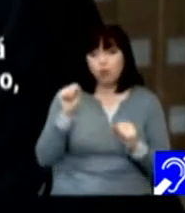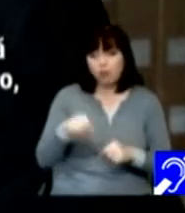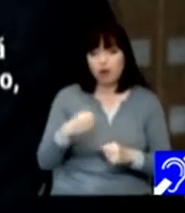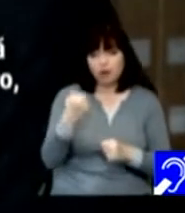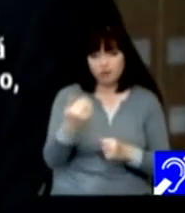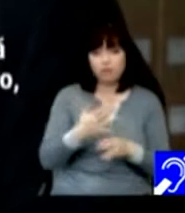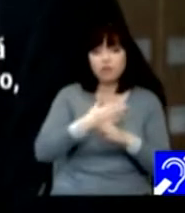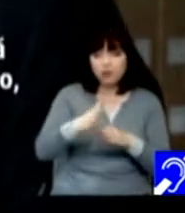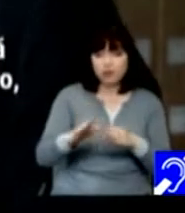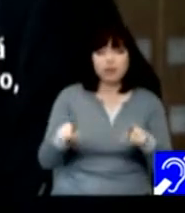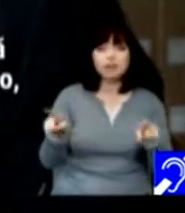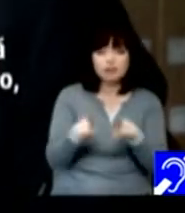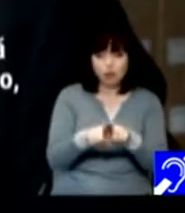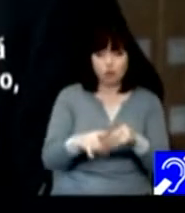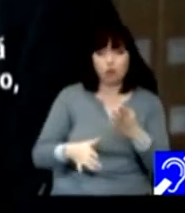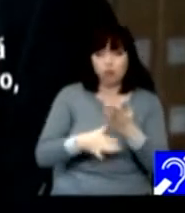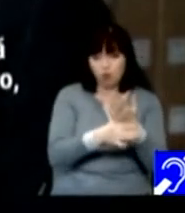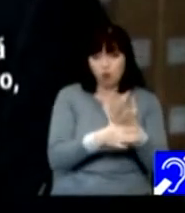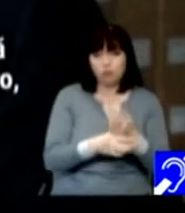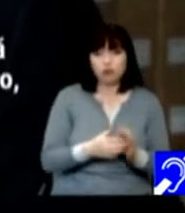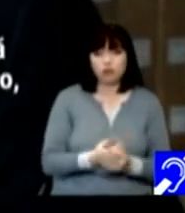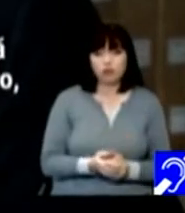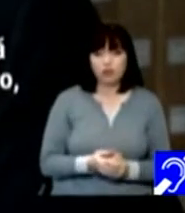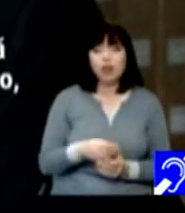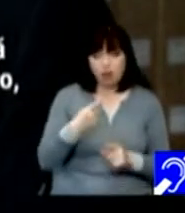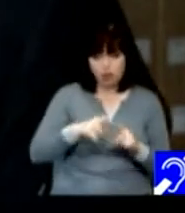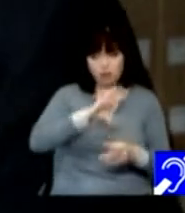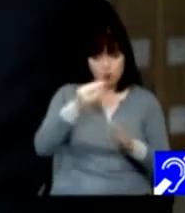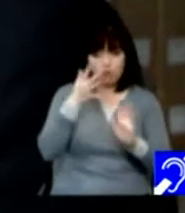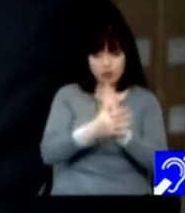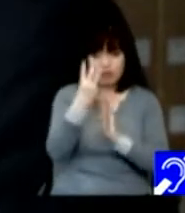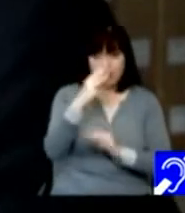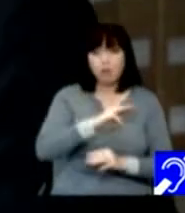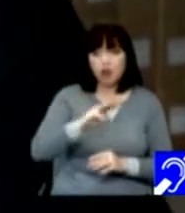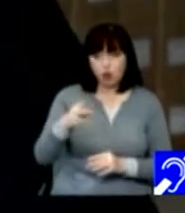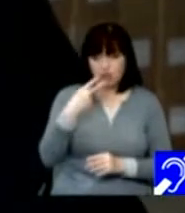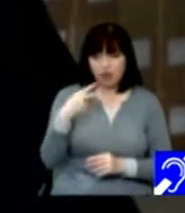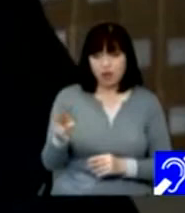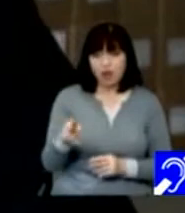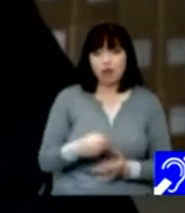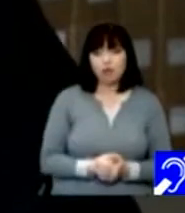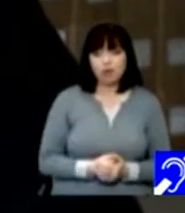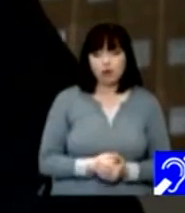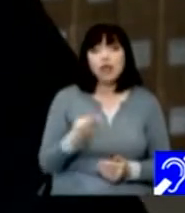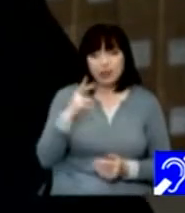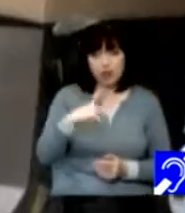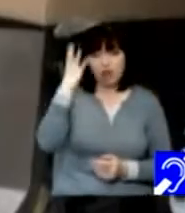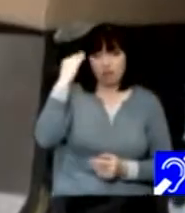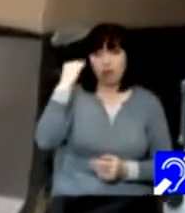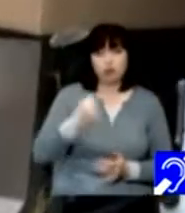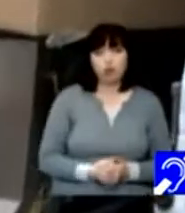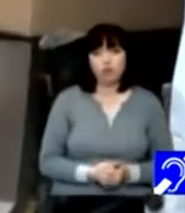donate these materials, and it's worth about 3 million euros, what's here now, for Moldova? And he said